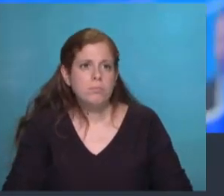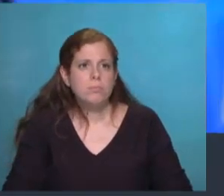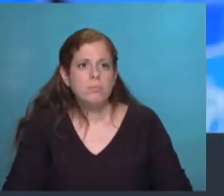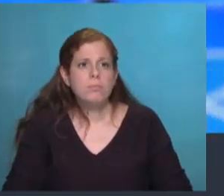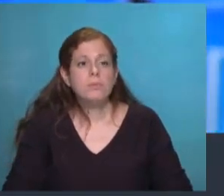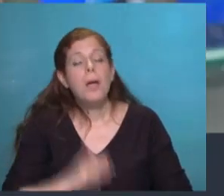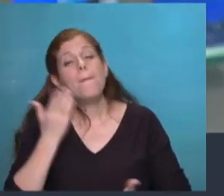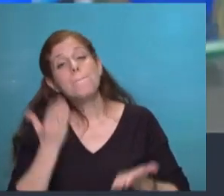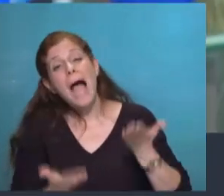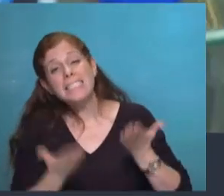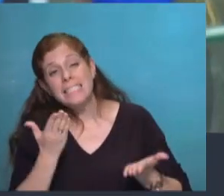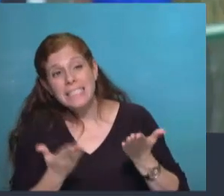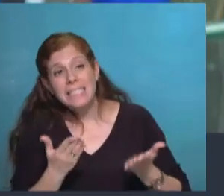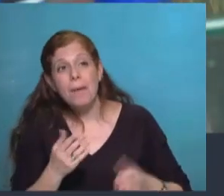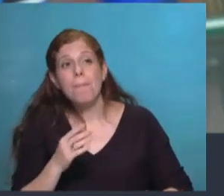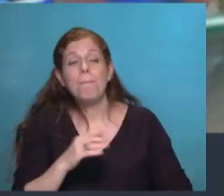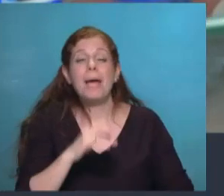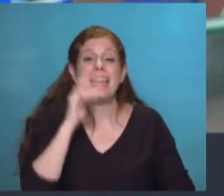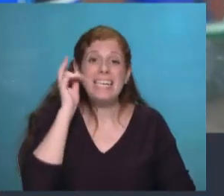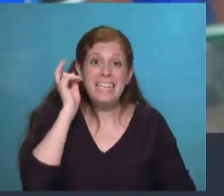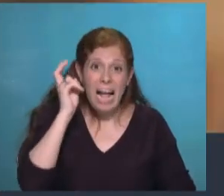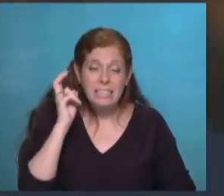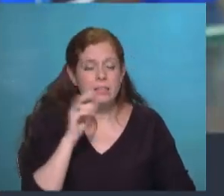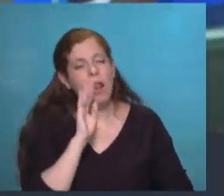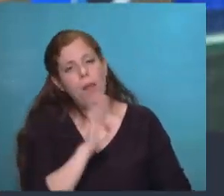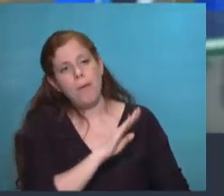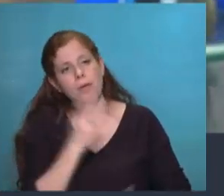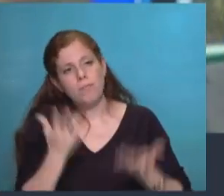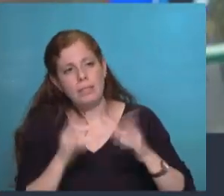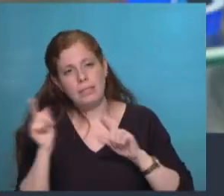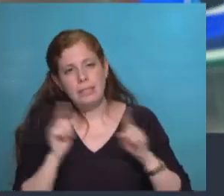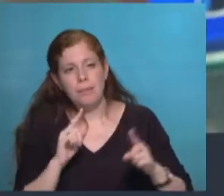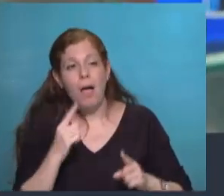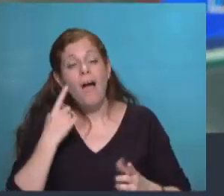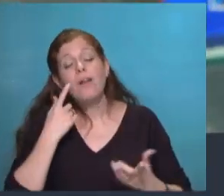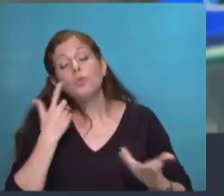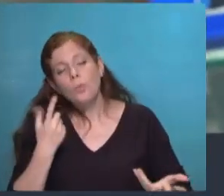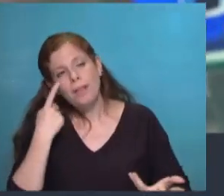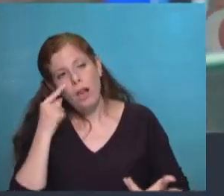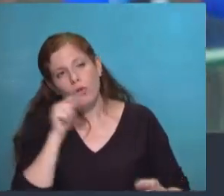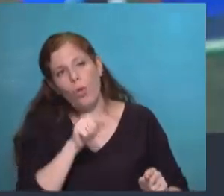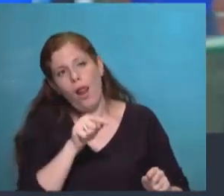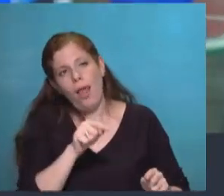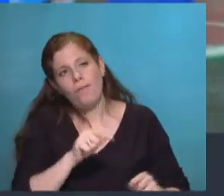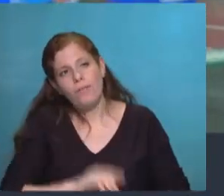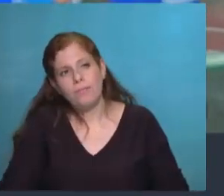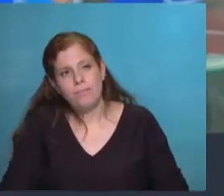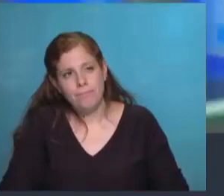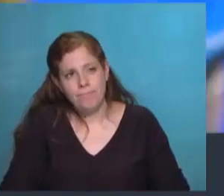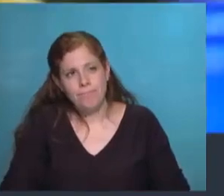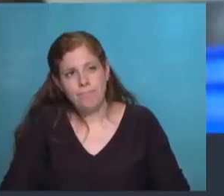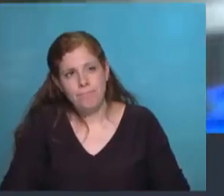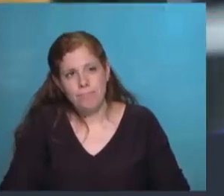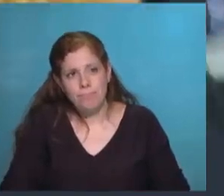מהססים בין גנץ לביבי, אבל משום מה נראה לי שאני הולך עליו.